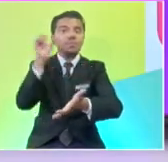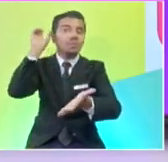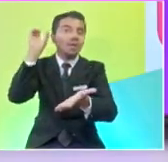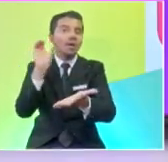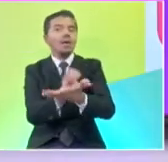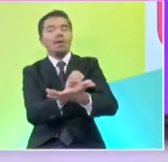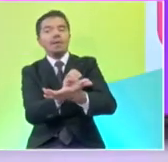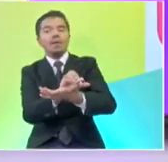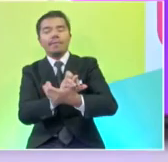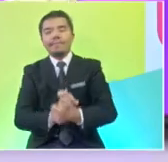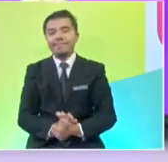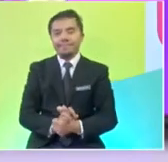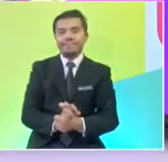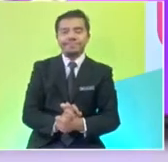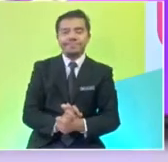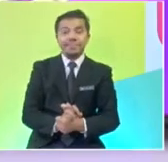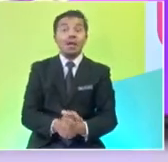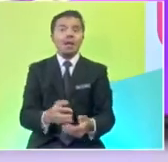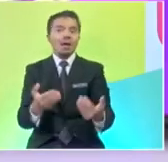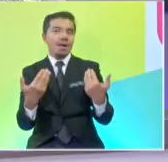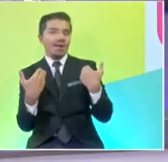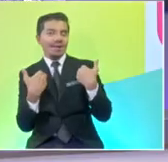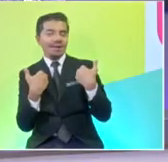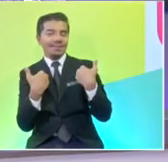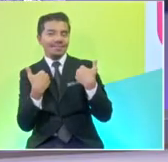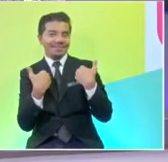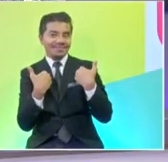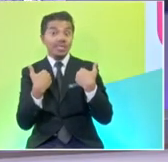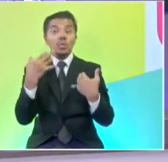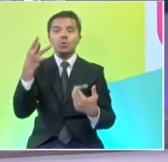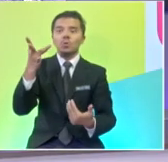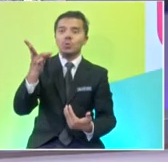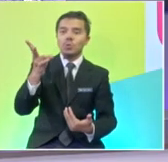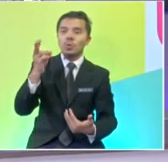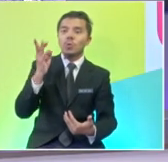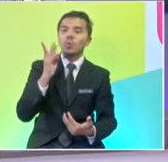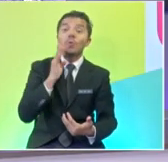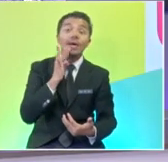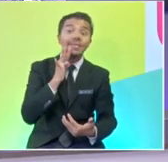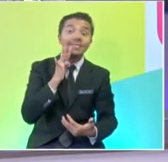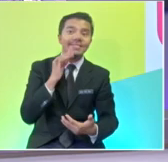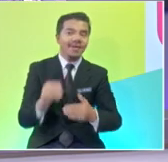pelangi ada 7 Warna 7 Warna